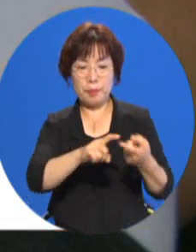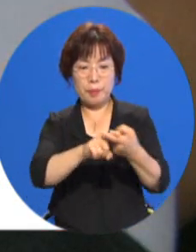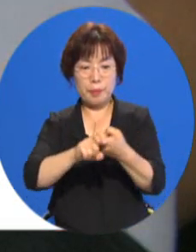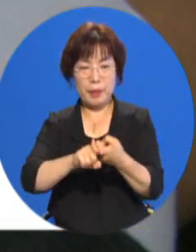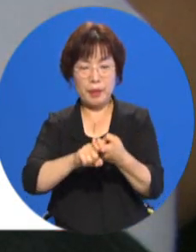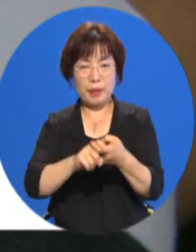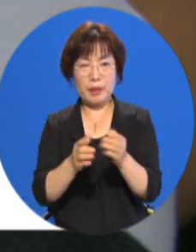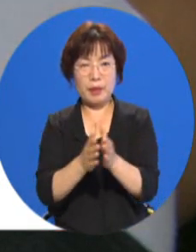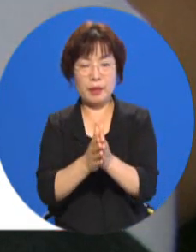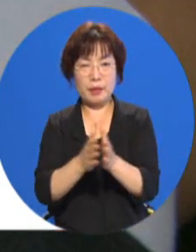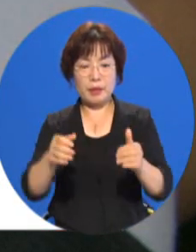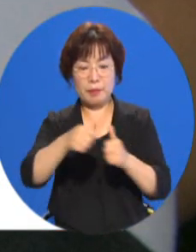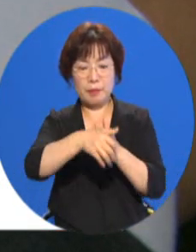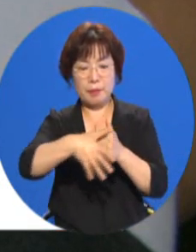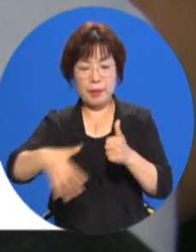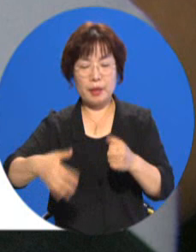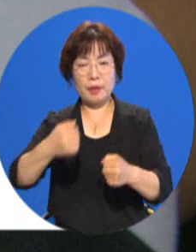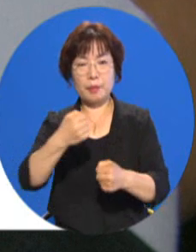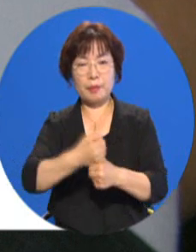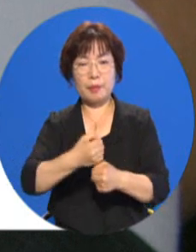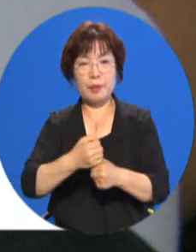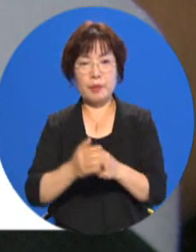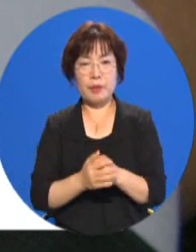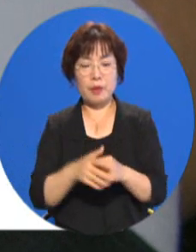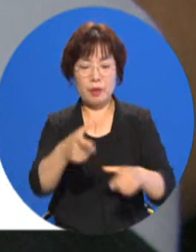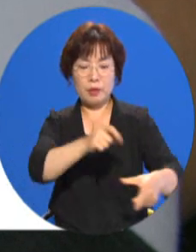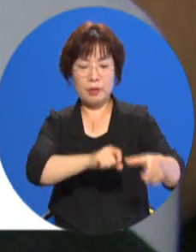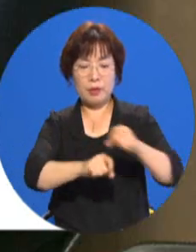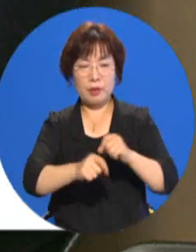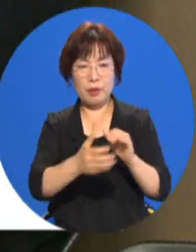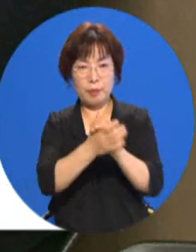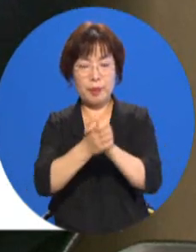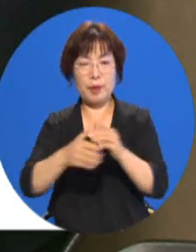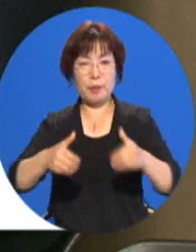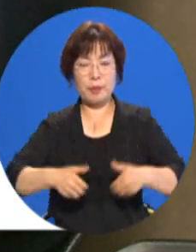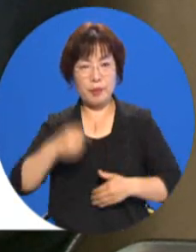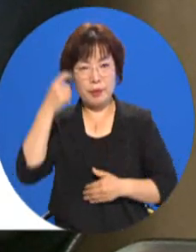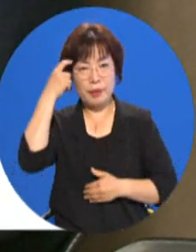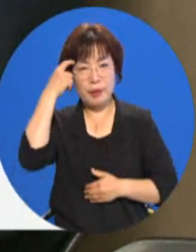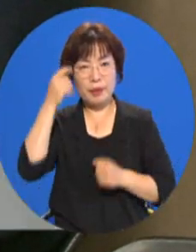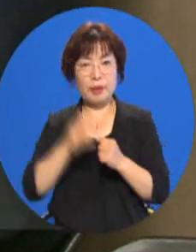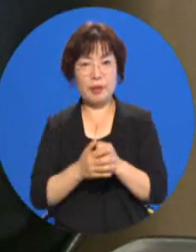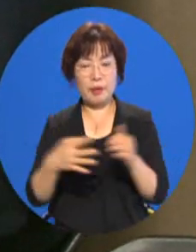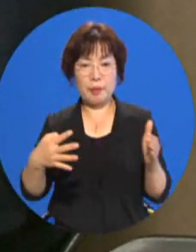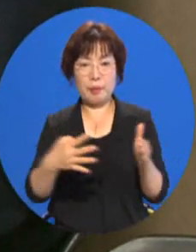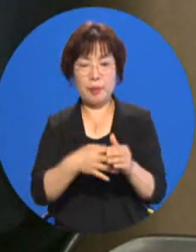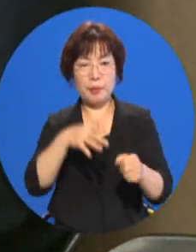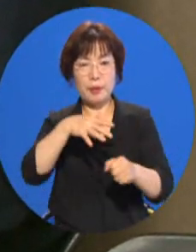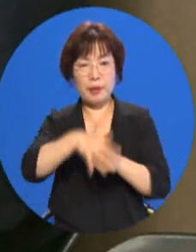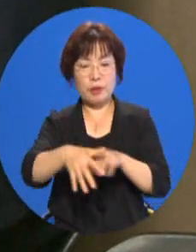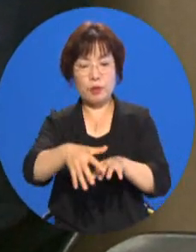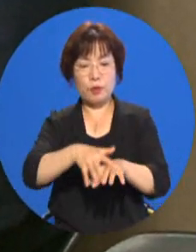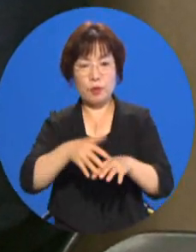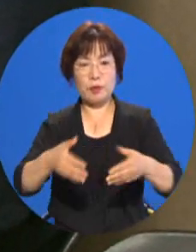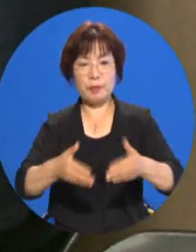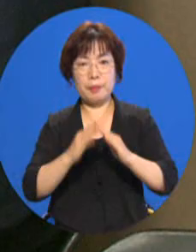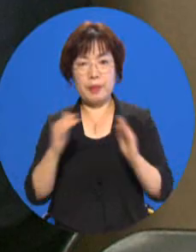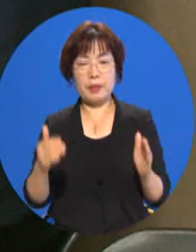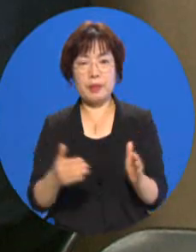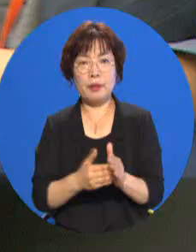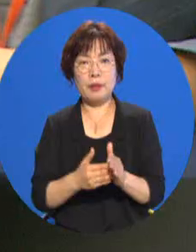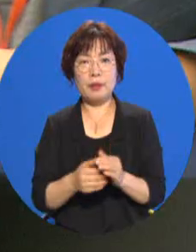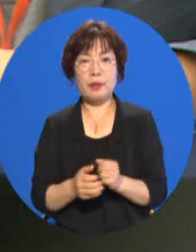얼라이언스 형태로 네트워크를 구축해왔지만 보다 적극적인 협력이 필요하다고 보고 사단법인 형태의 조직을 갖췄다고